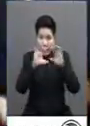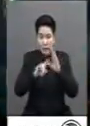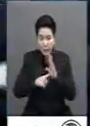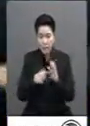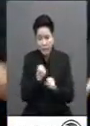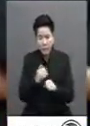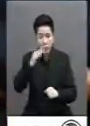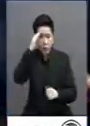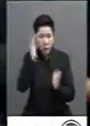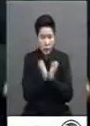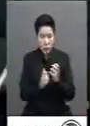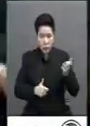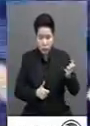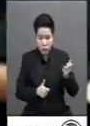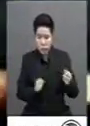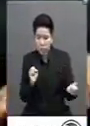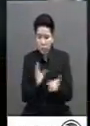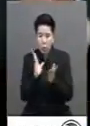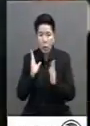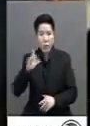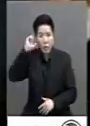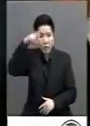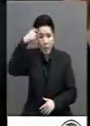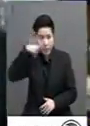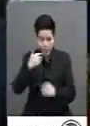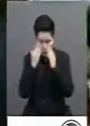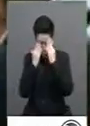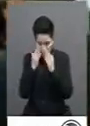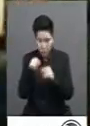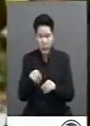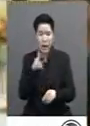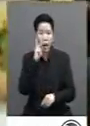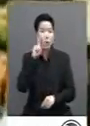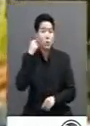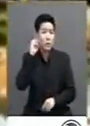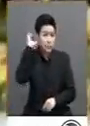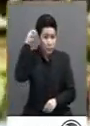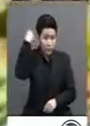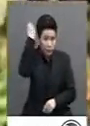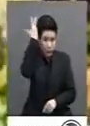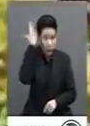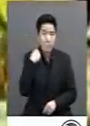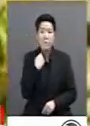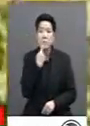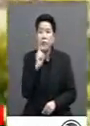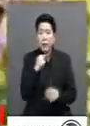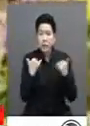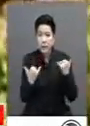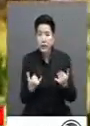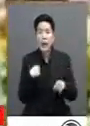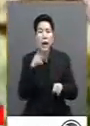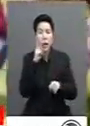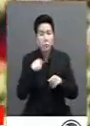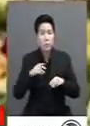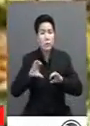อบสวนกรณีตำรวจตระเวนชายแดนทำร้ายชาวโรฮิงญาแล้วนะคะซึ่งคำประกาศของนางซูจีนี้ก็เกิดขึ้นหลังจากที่สื่อของ